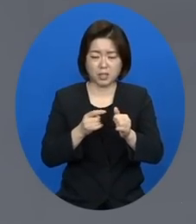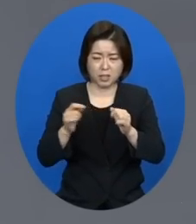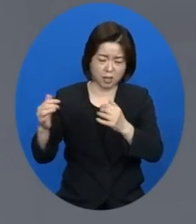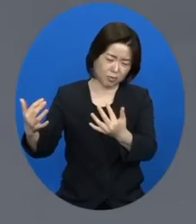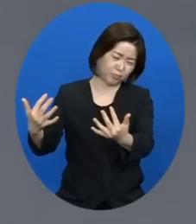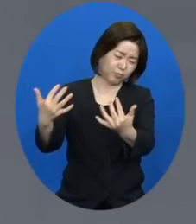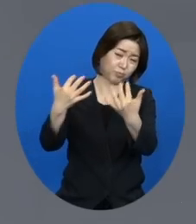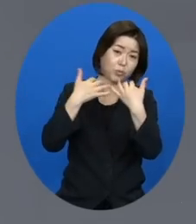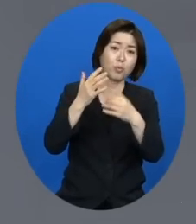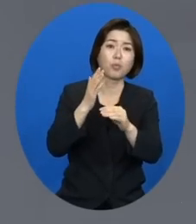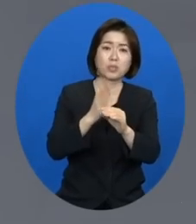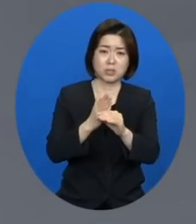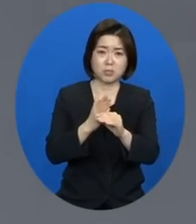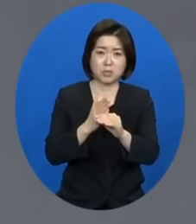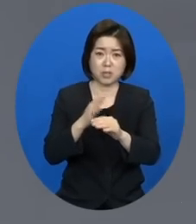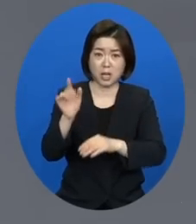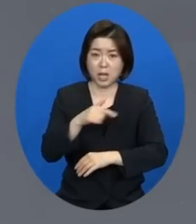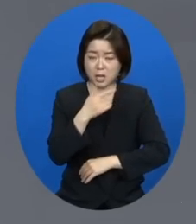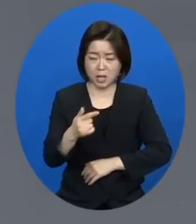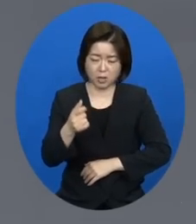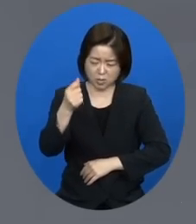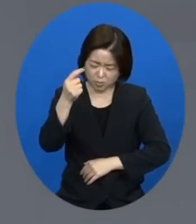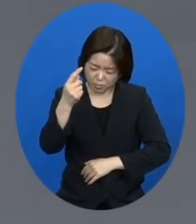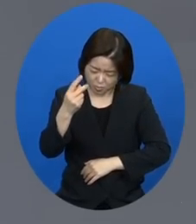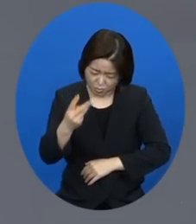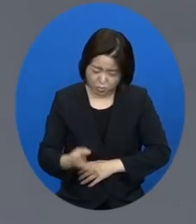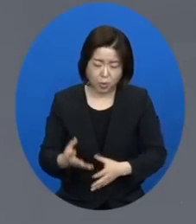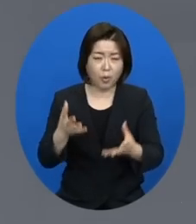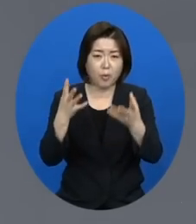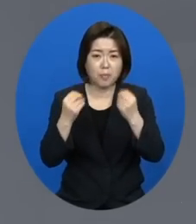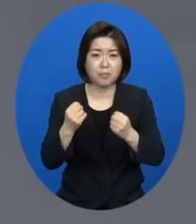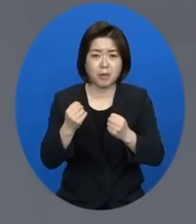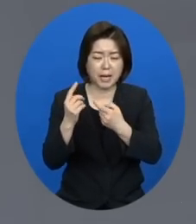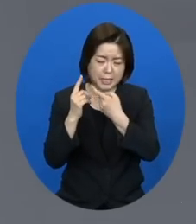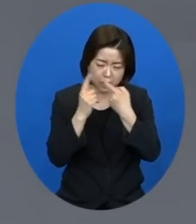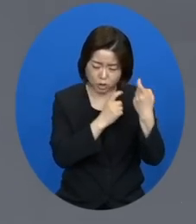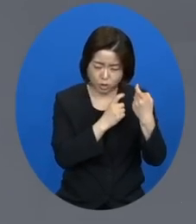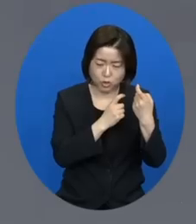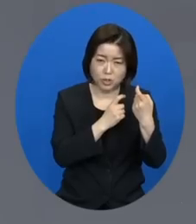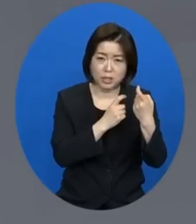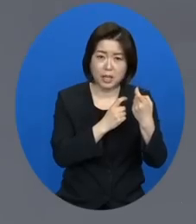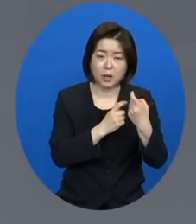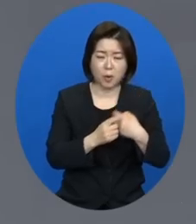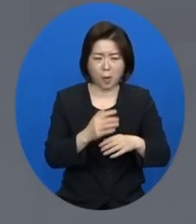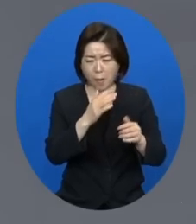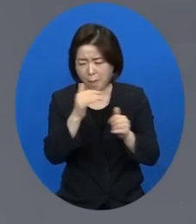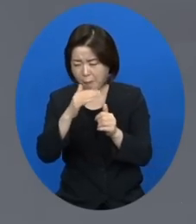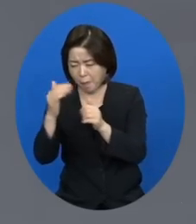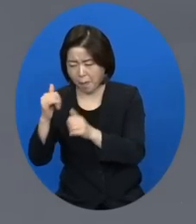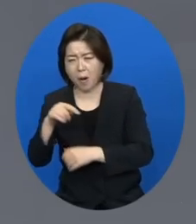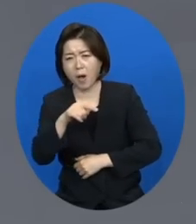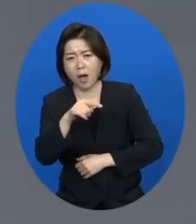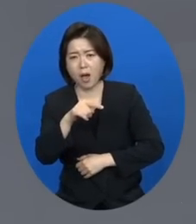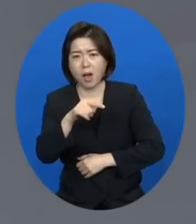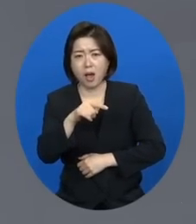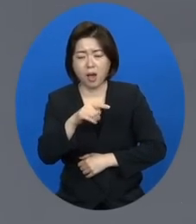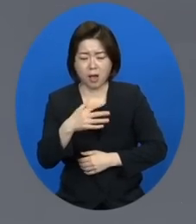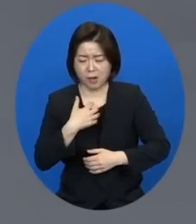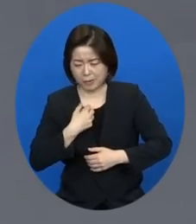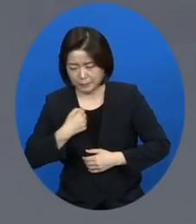밀려오고 있습니다. 하루에도 수십 번 얼마나 많은 유혹의 손짓이 내게 오라고, 내게 오라고 우리의